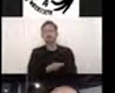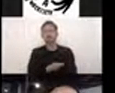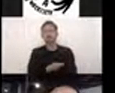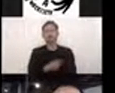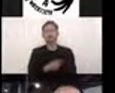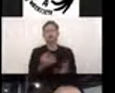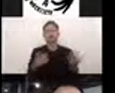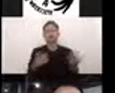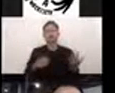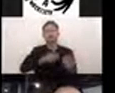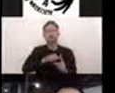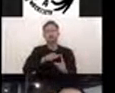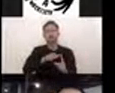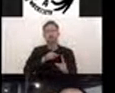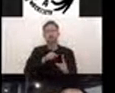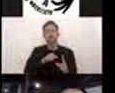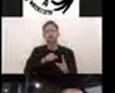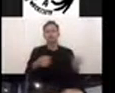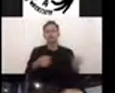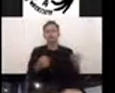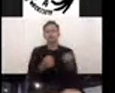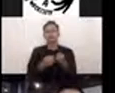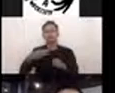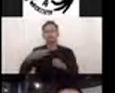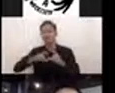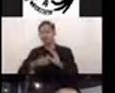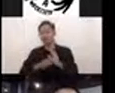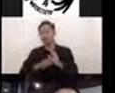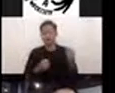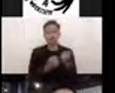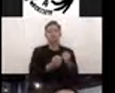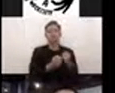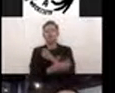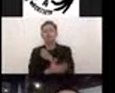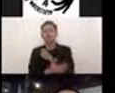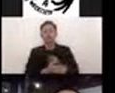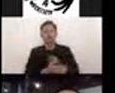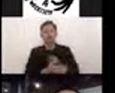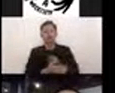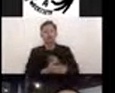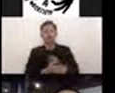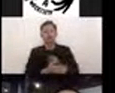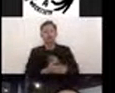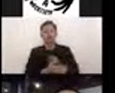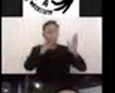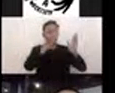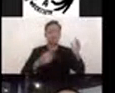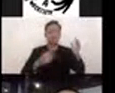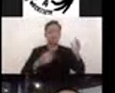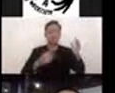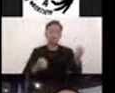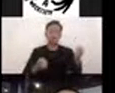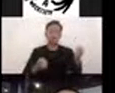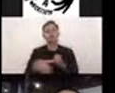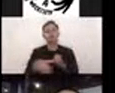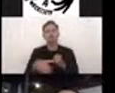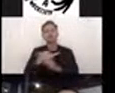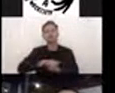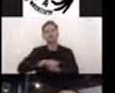juga yang hadir di sini mendorong perusahaan dan mendorong negara untuk secara bersama-sama